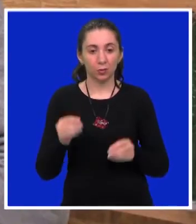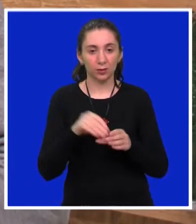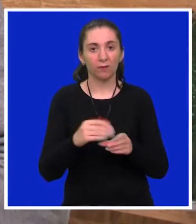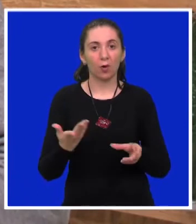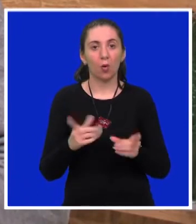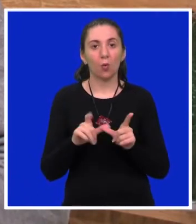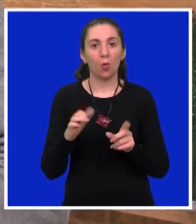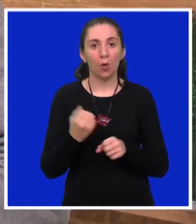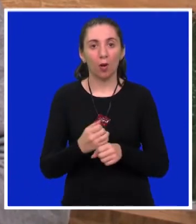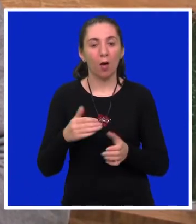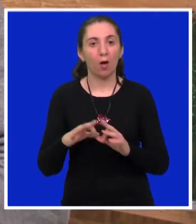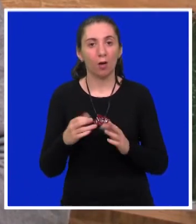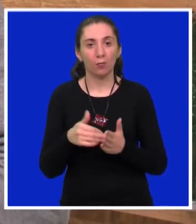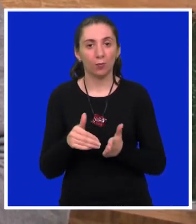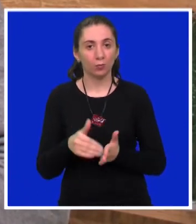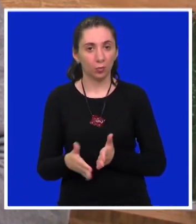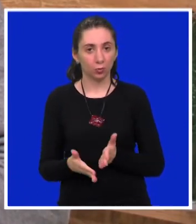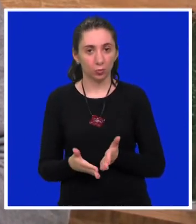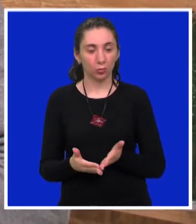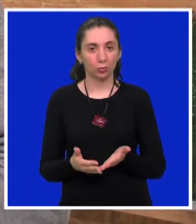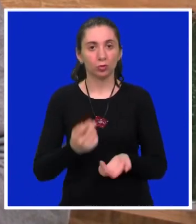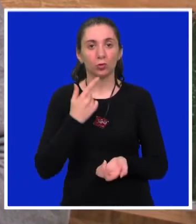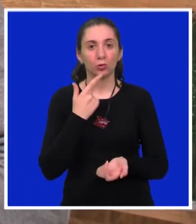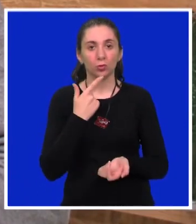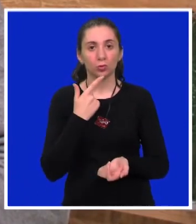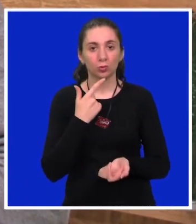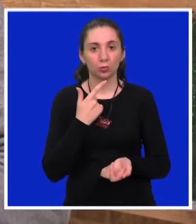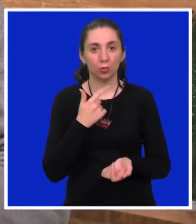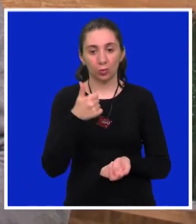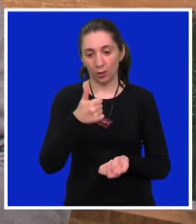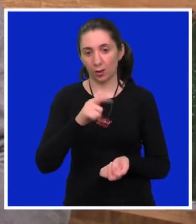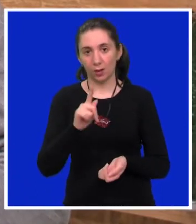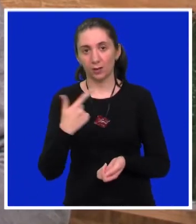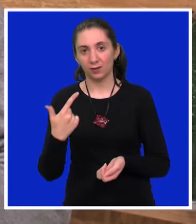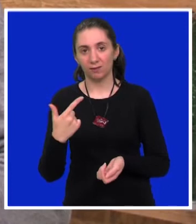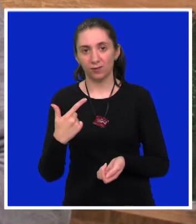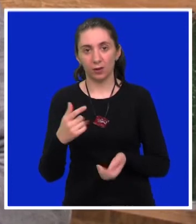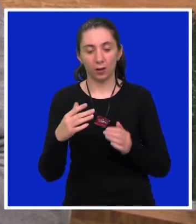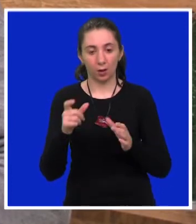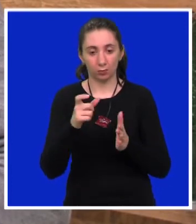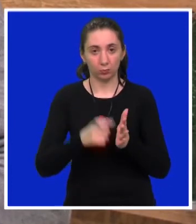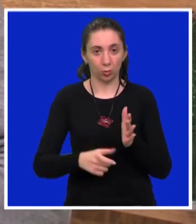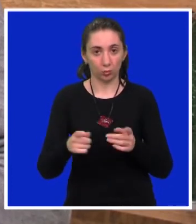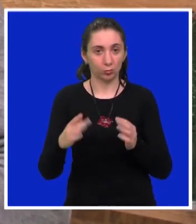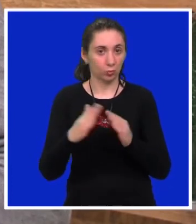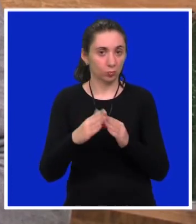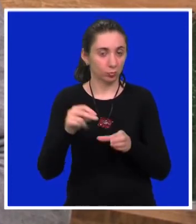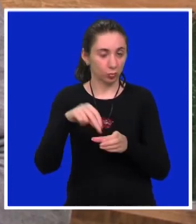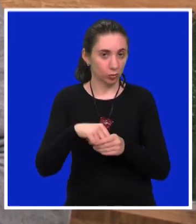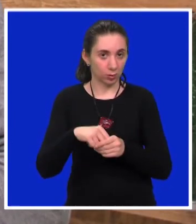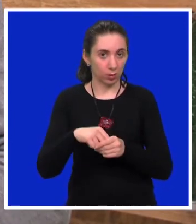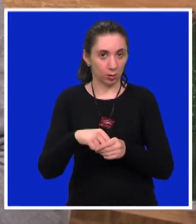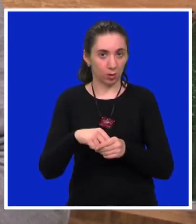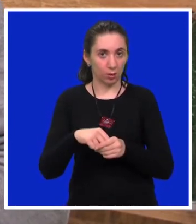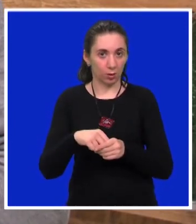stavio ulogu potrošača koji gdje je jedna ili dvije osobe u stanu i već